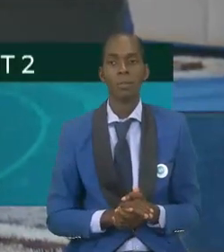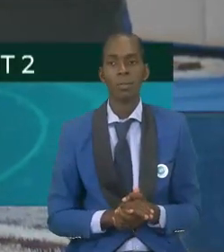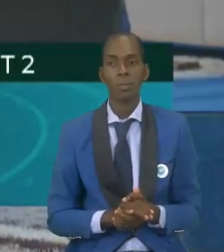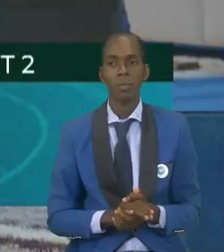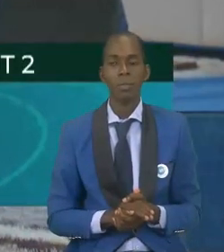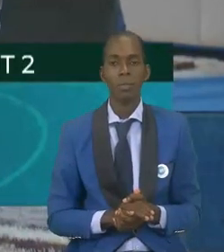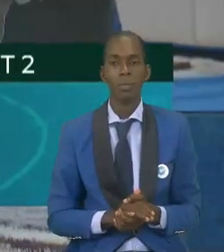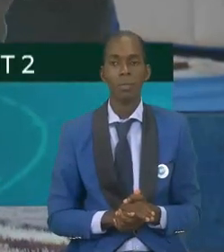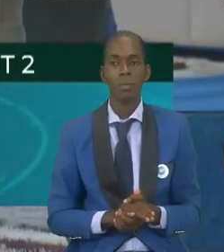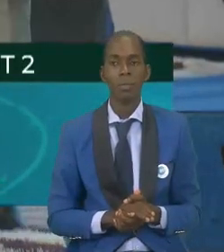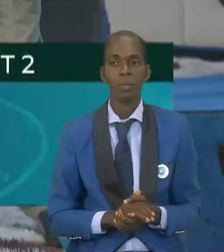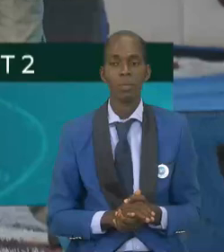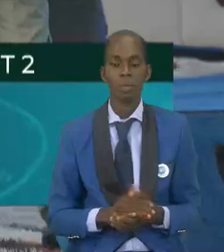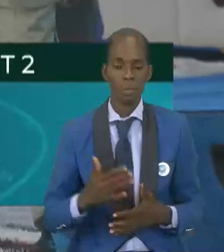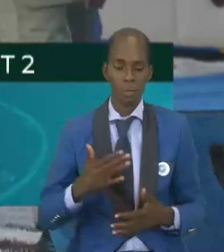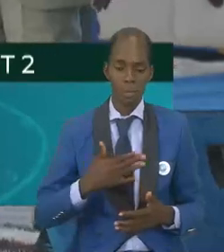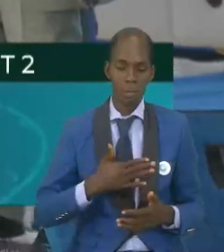57